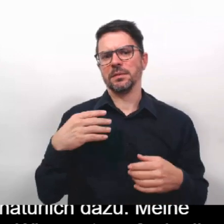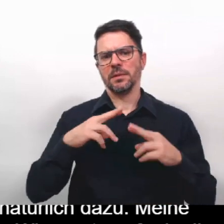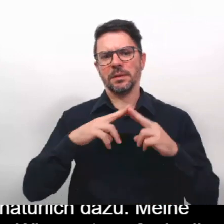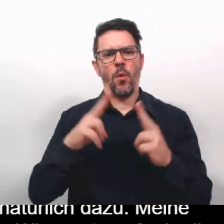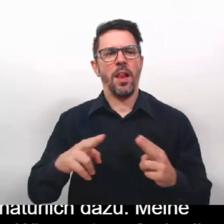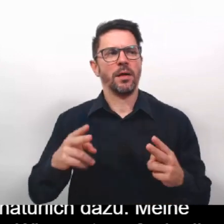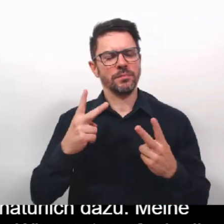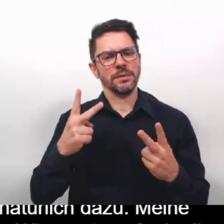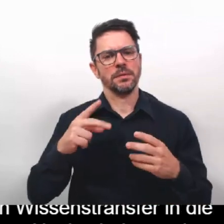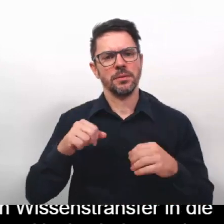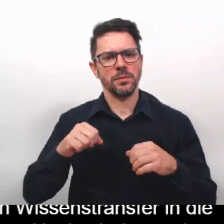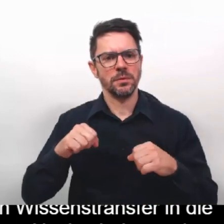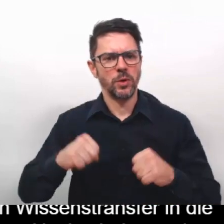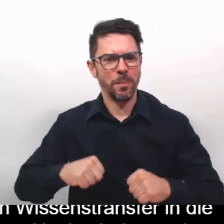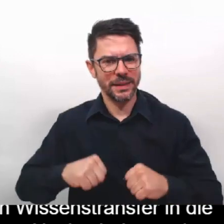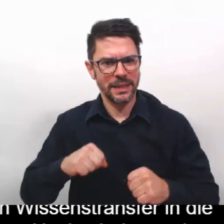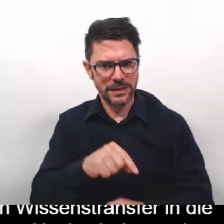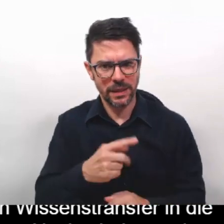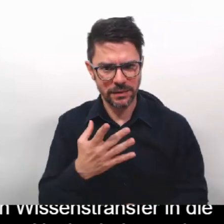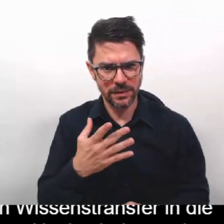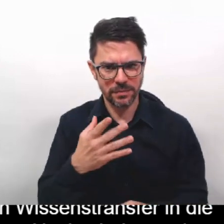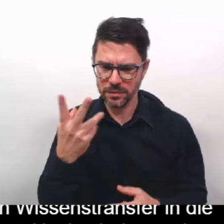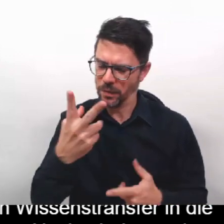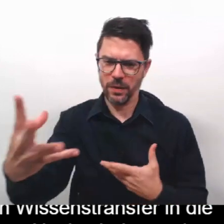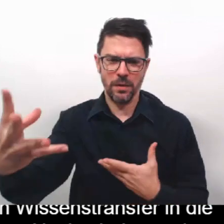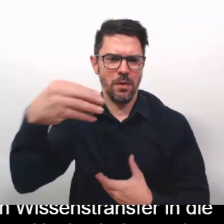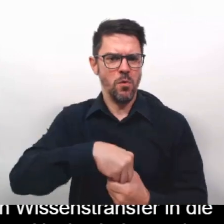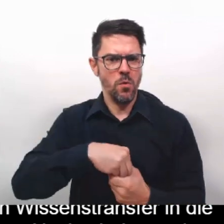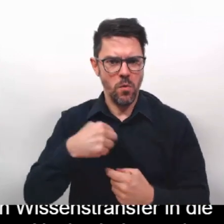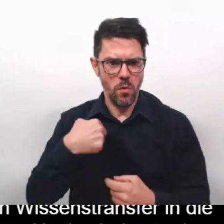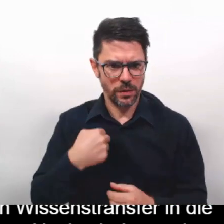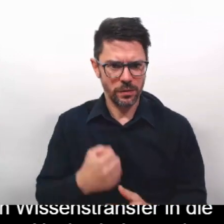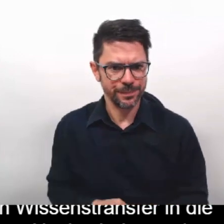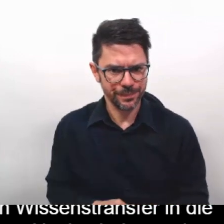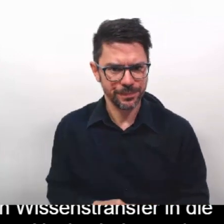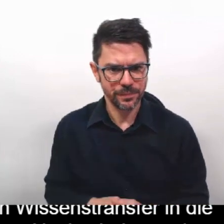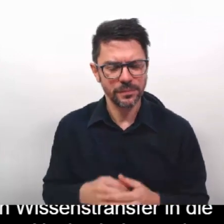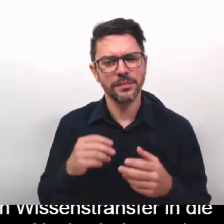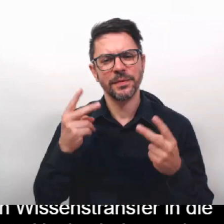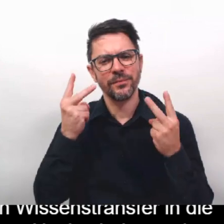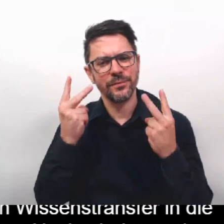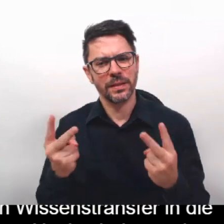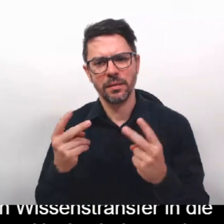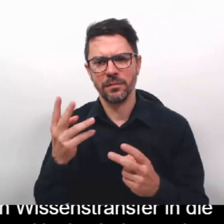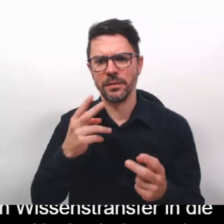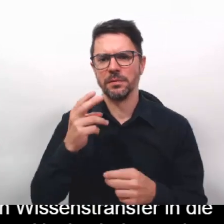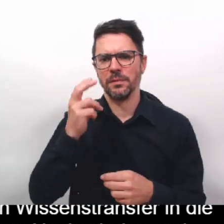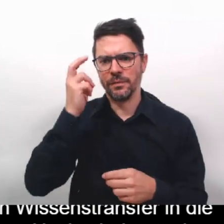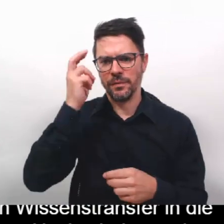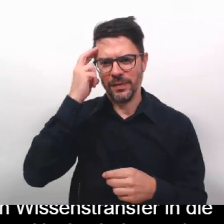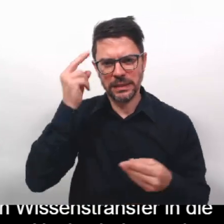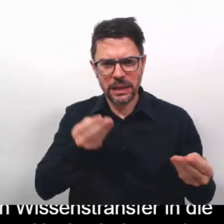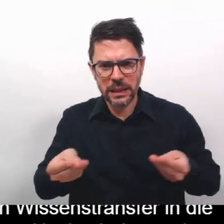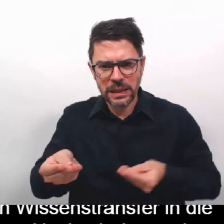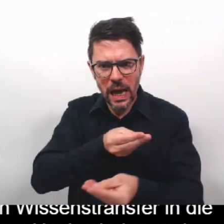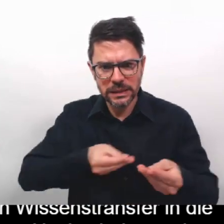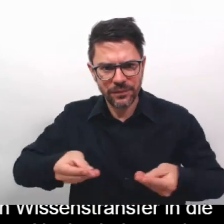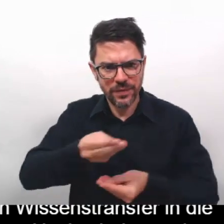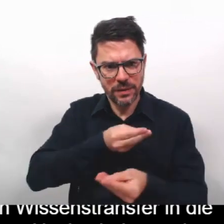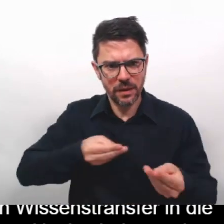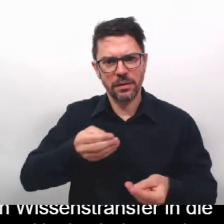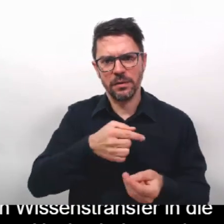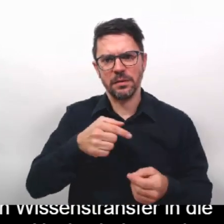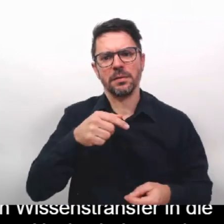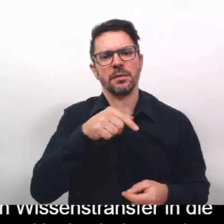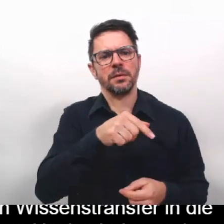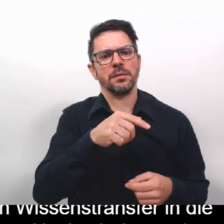um das Know-how, das Fachwissen der Professoren und Professoren gerade auch in der anspruchsvollen ersten Gründungsphase von Start-up-Unternehmen zu